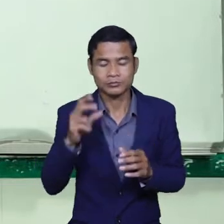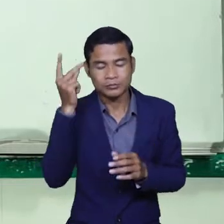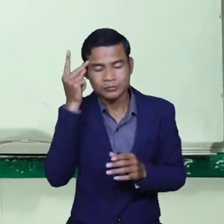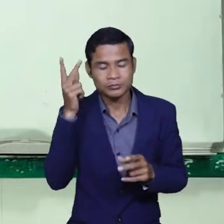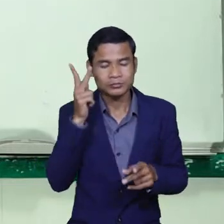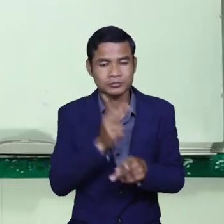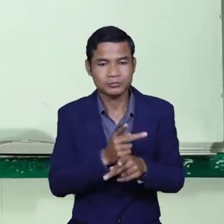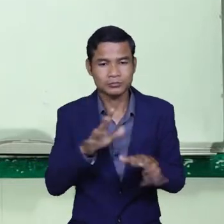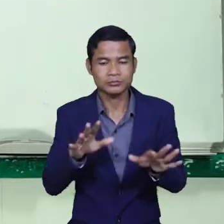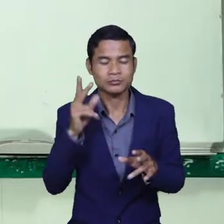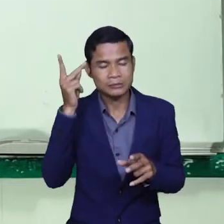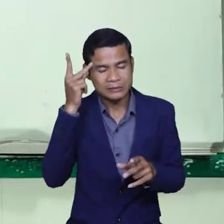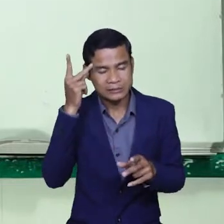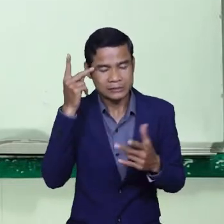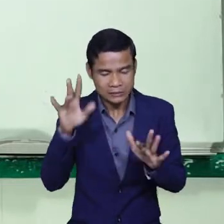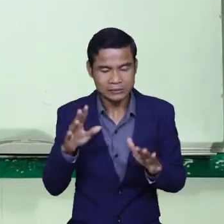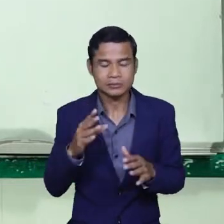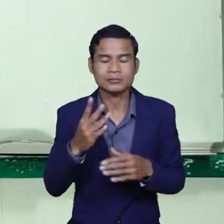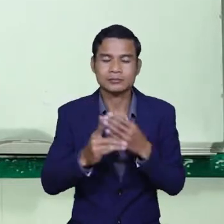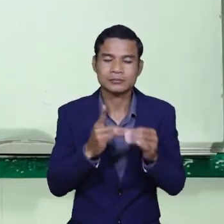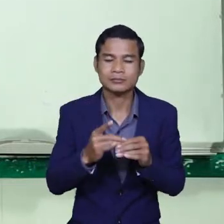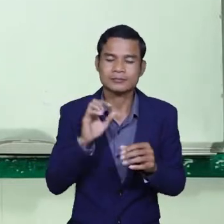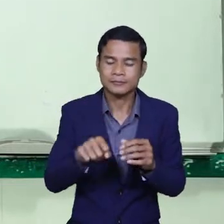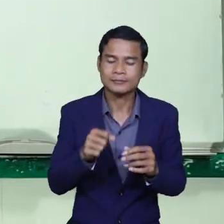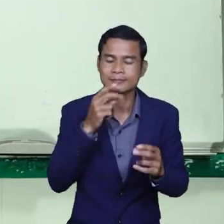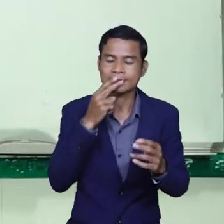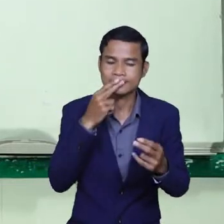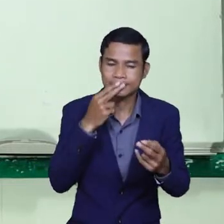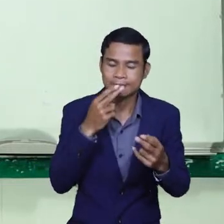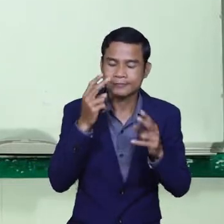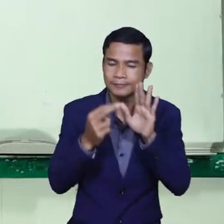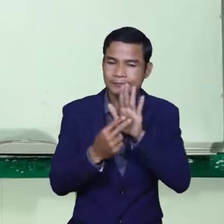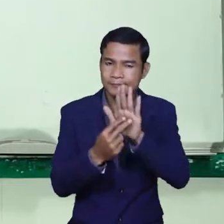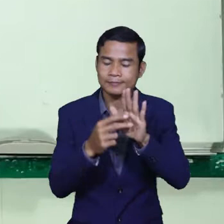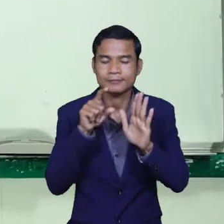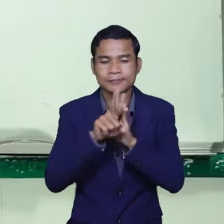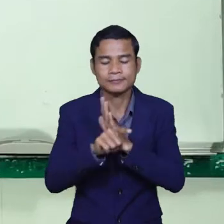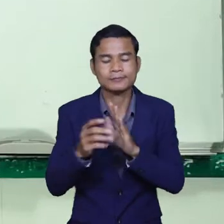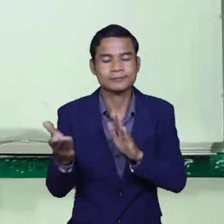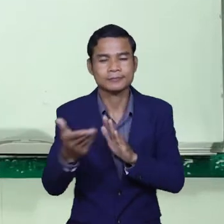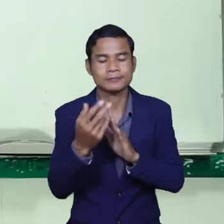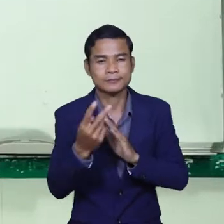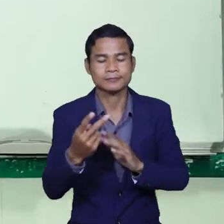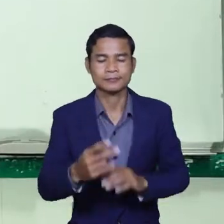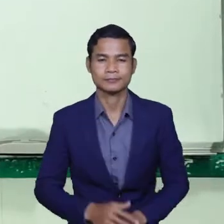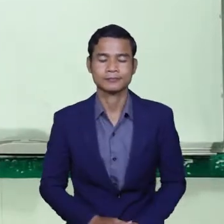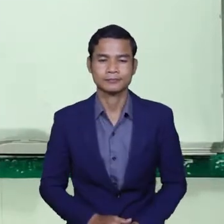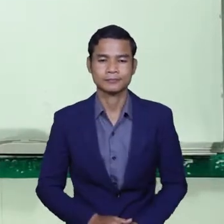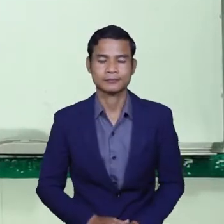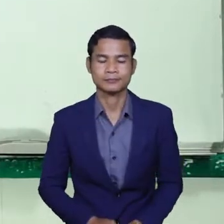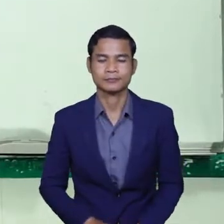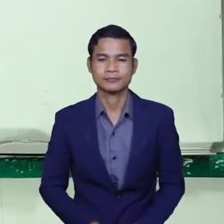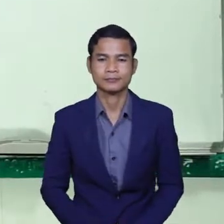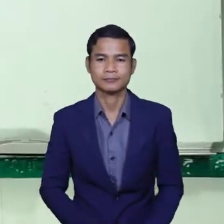ករួចហើយណាកូនណាចាឲ្យអ្នកគ្រូនឹងមានការចំណងជើងដើម្បីបង្ហាញទៅចាកូនៗទាំងអស់គ្នា